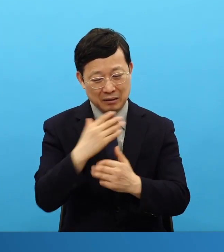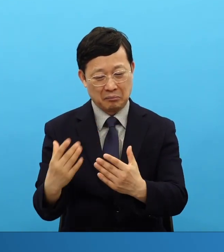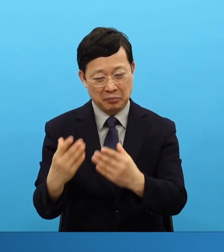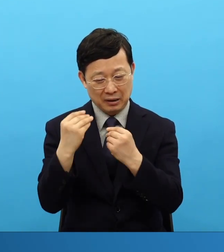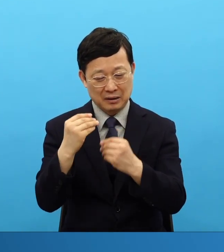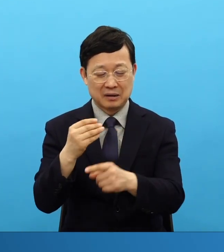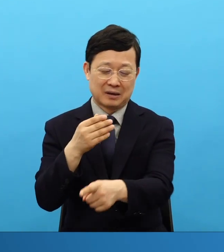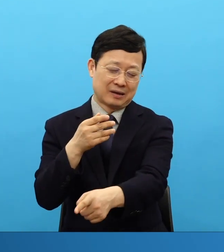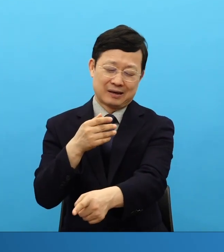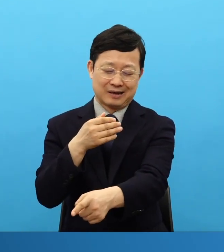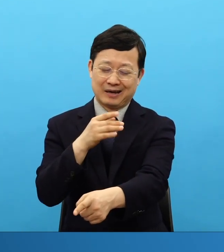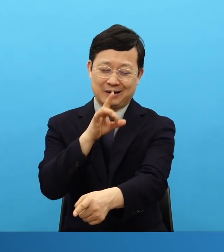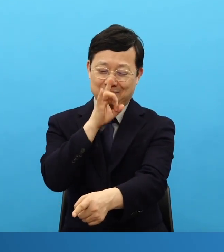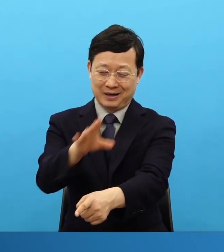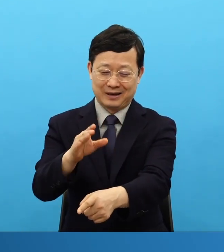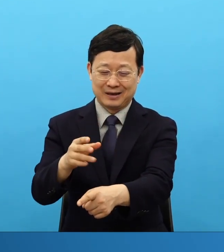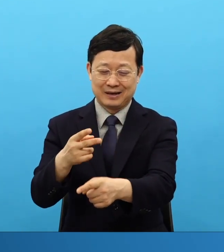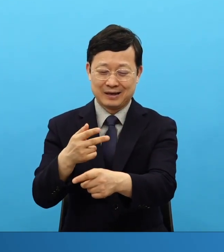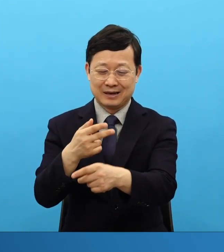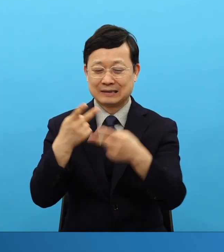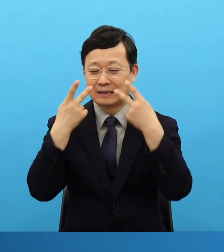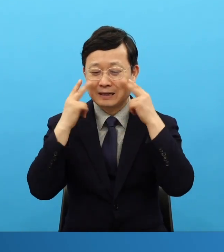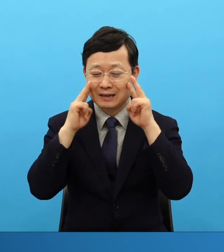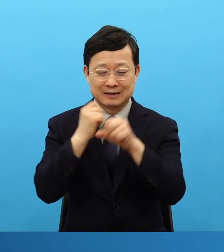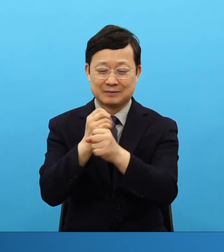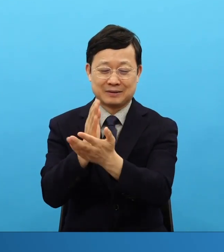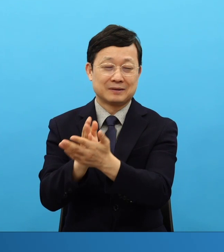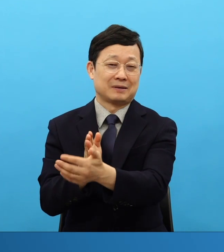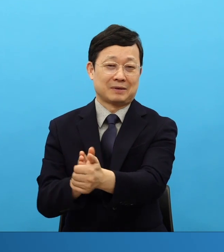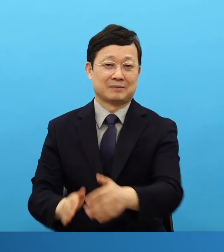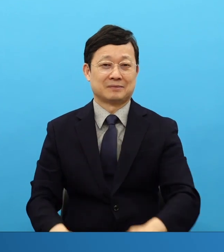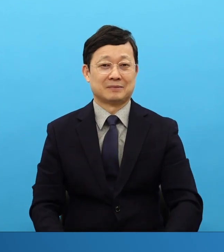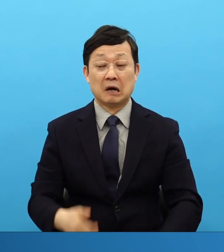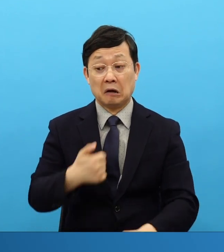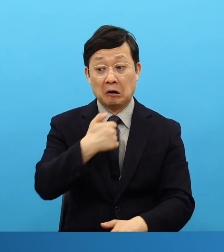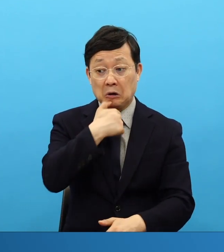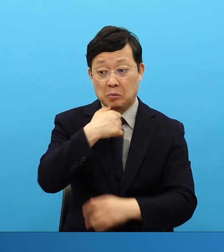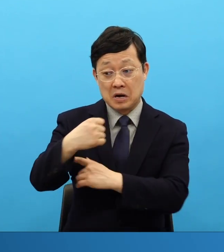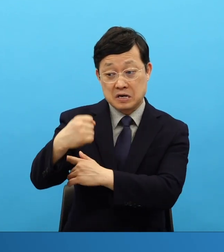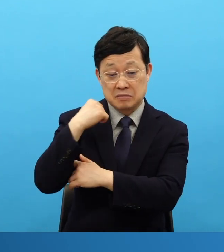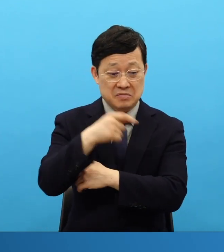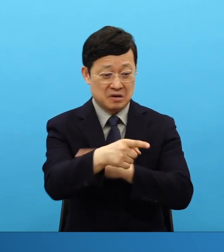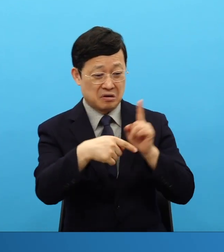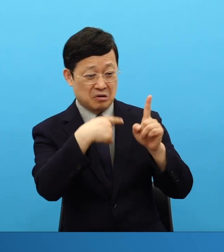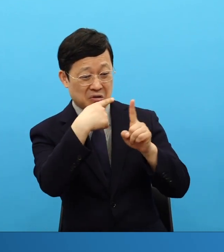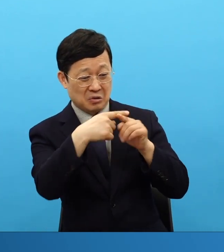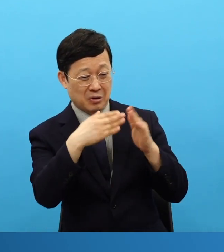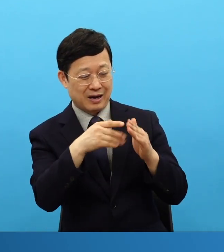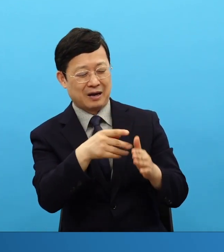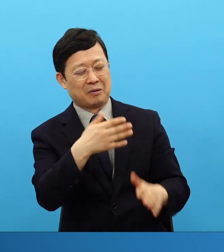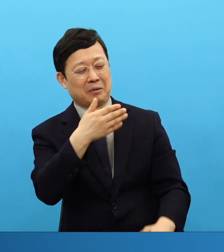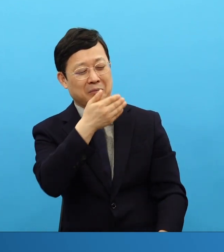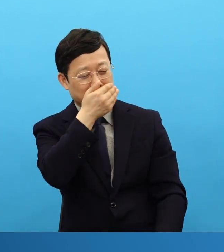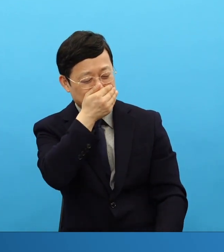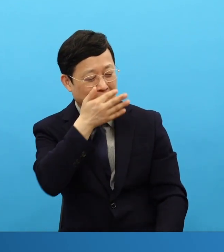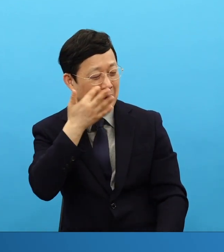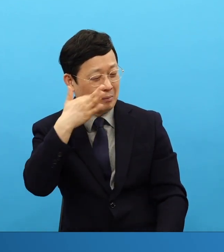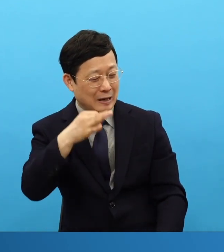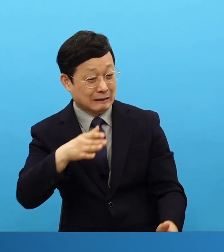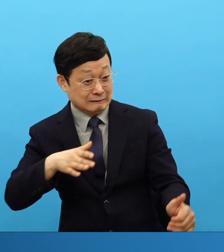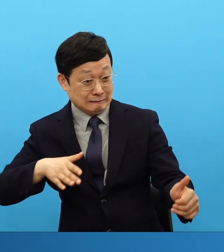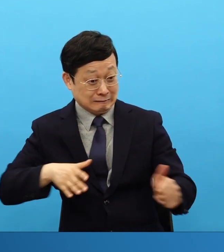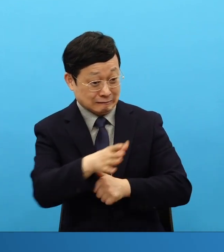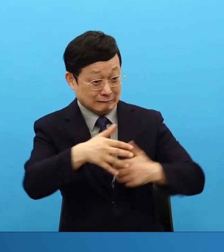They thought that they could just falsely accuse them and they will fall down. But it was their great mistake. 로마가 우스개 봐, 저것들. 착각입니다. Romans took them very lightly, but it